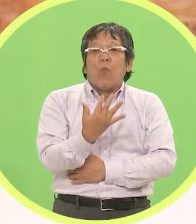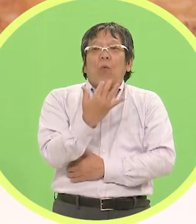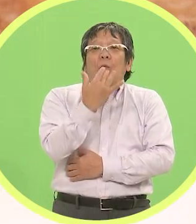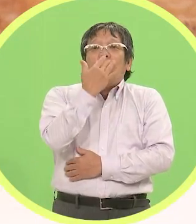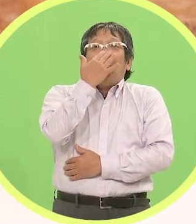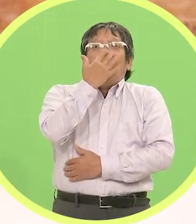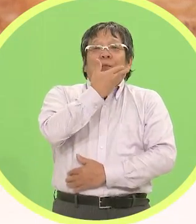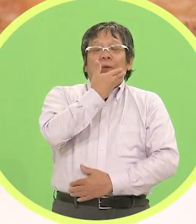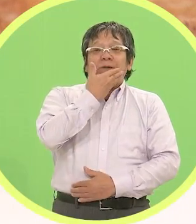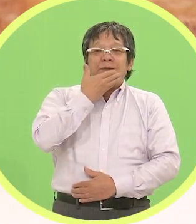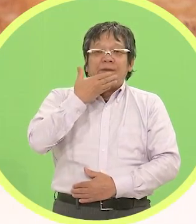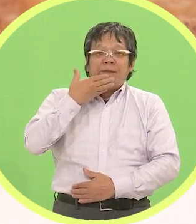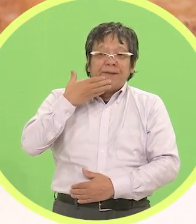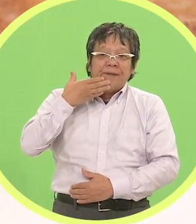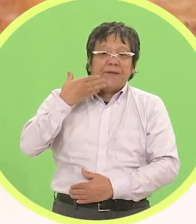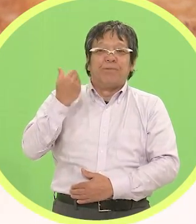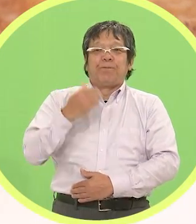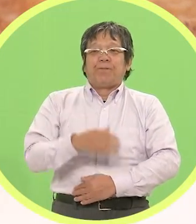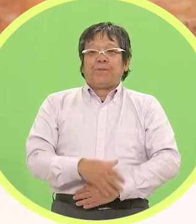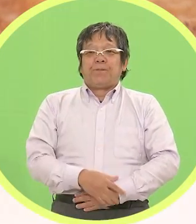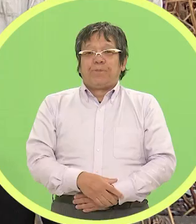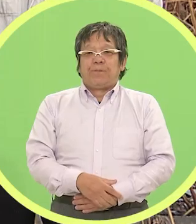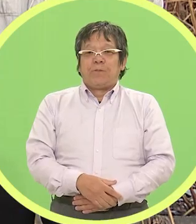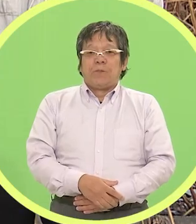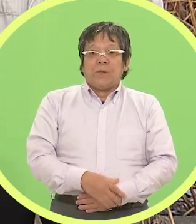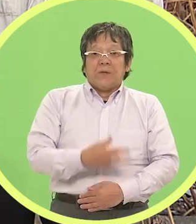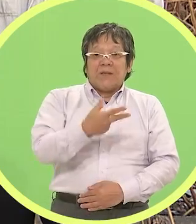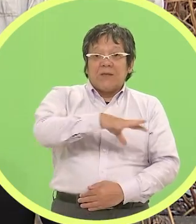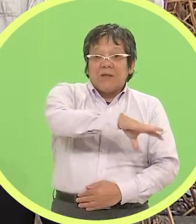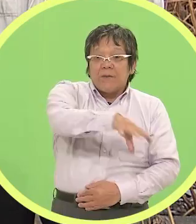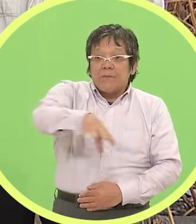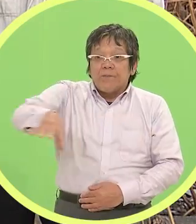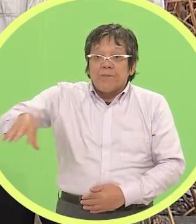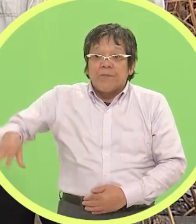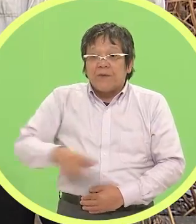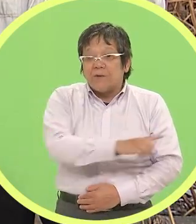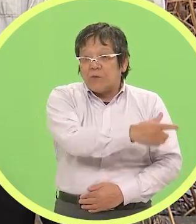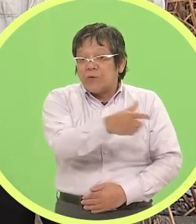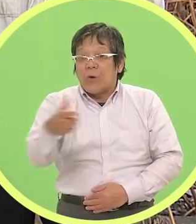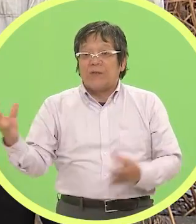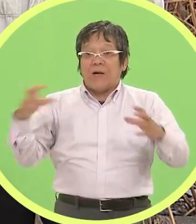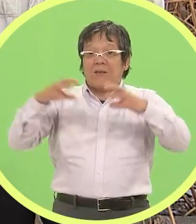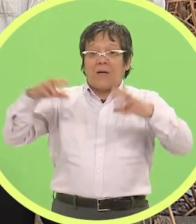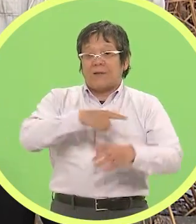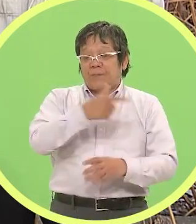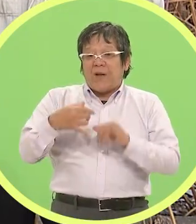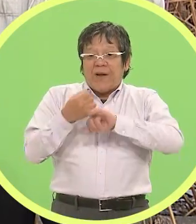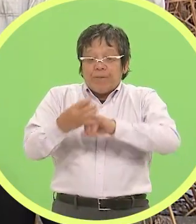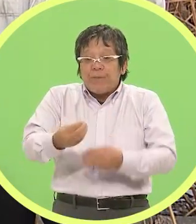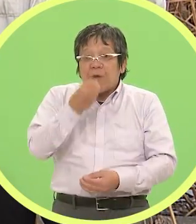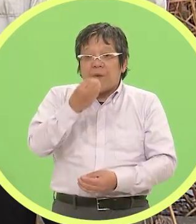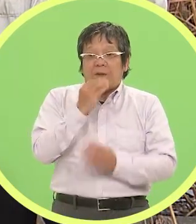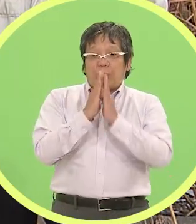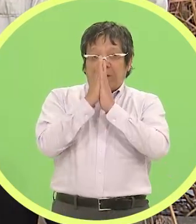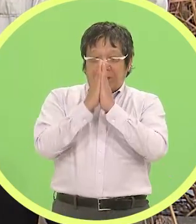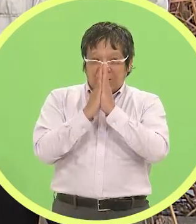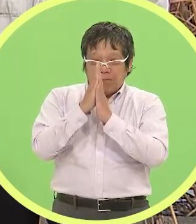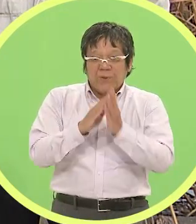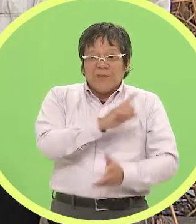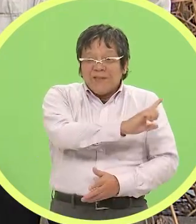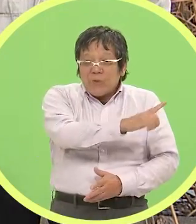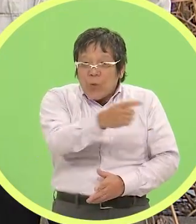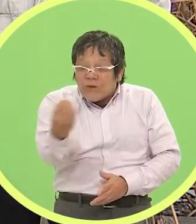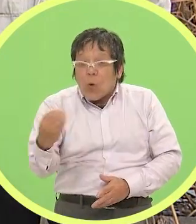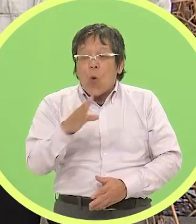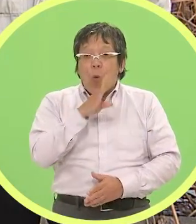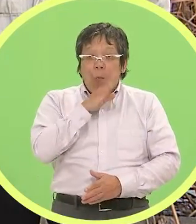くてとっても美味しいです。 各市長の自慢の郷土推奨産品、ぜひご賞味ください。 料理を